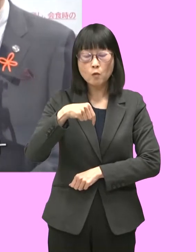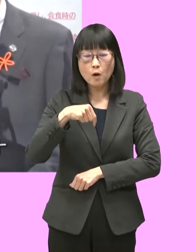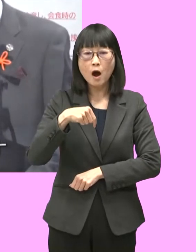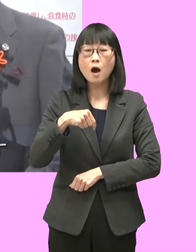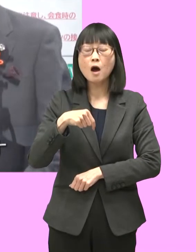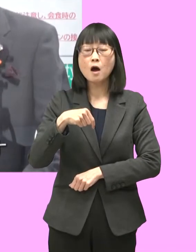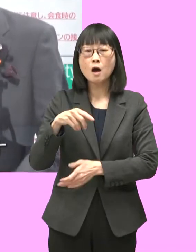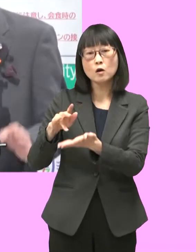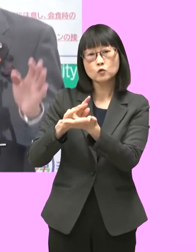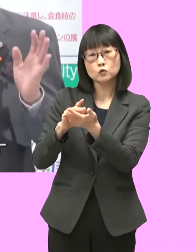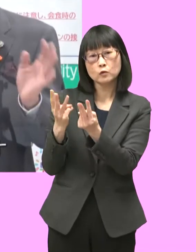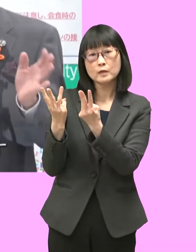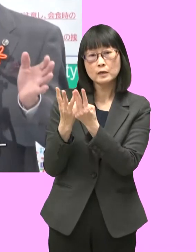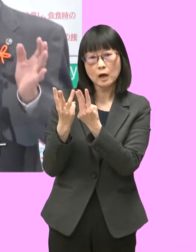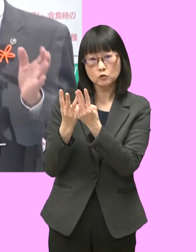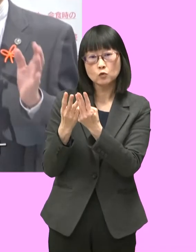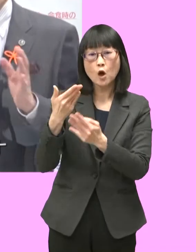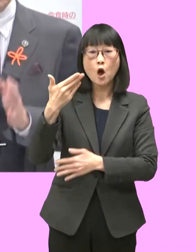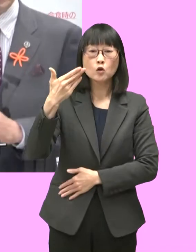の3回目接種の